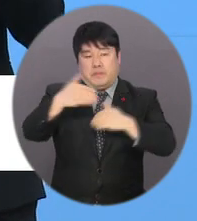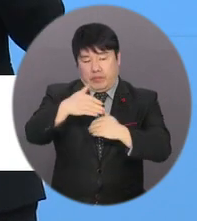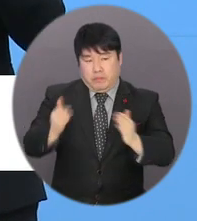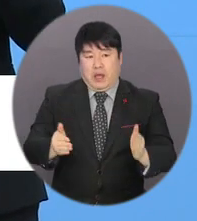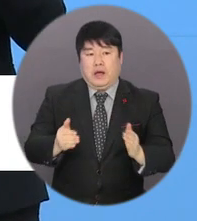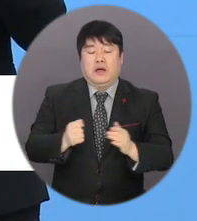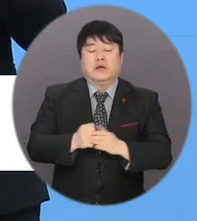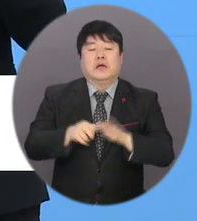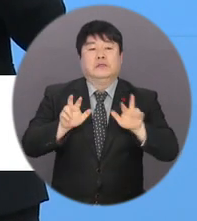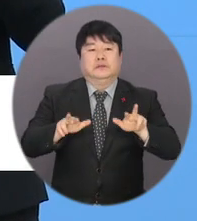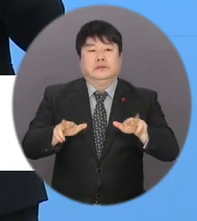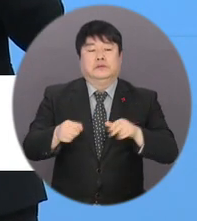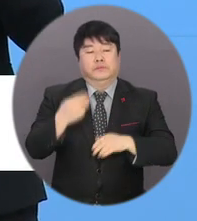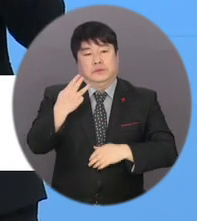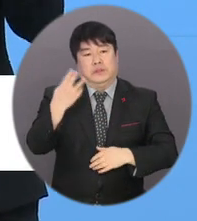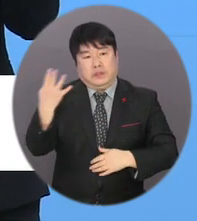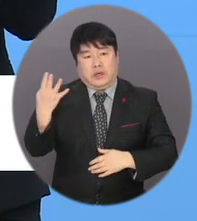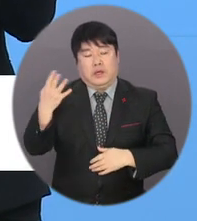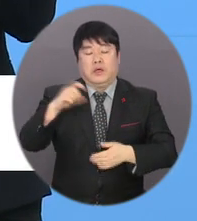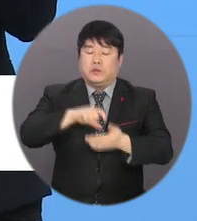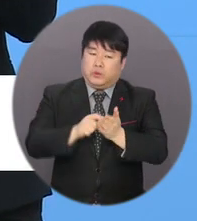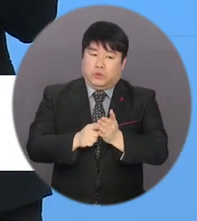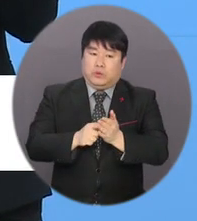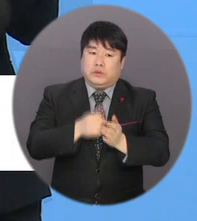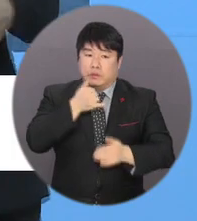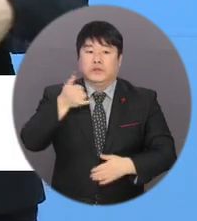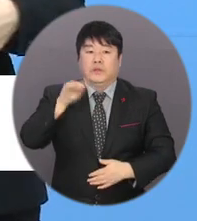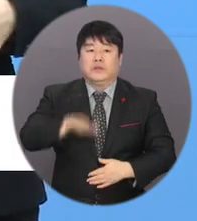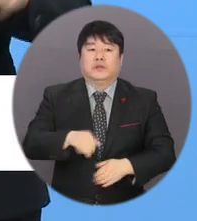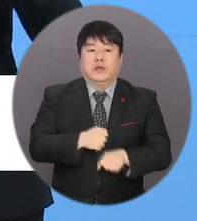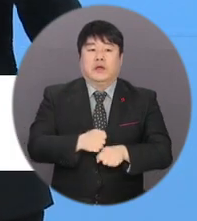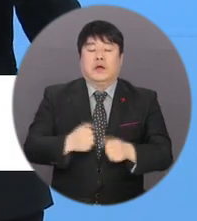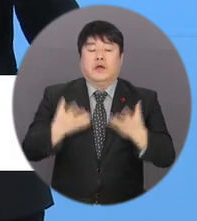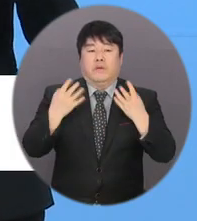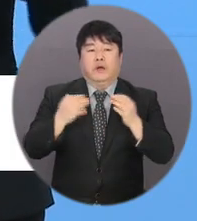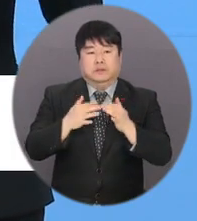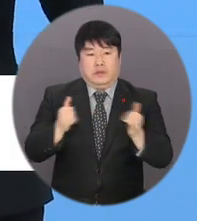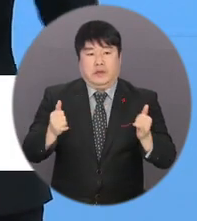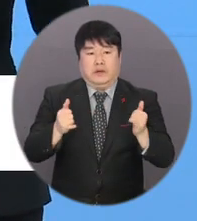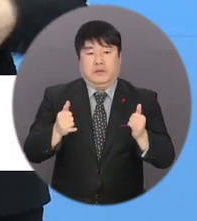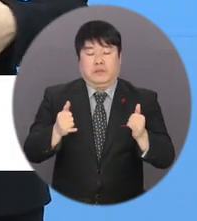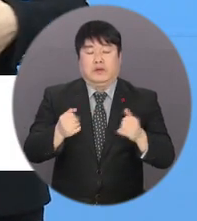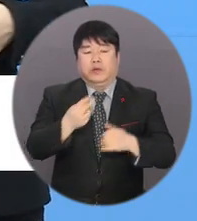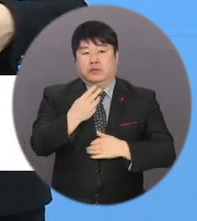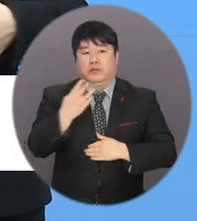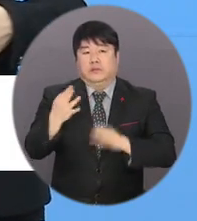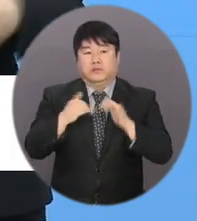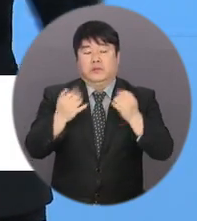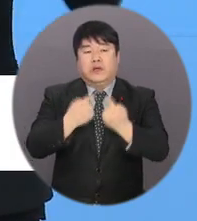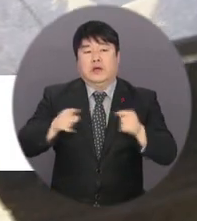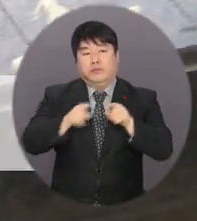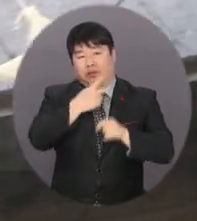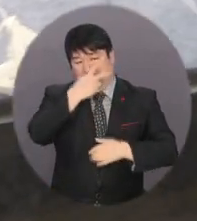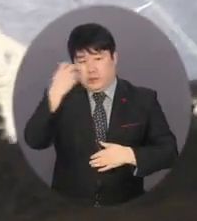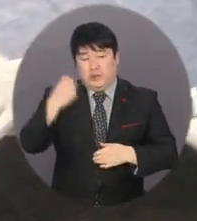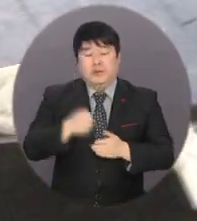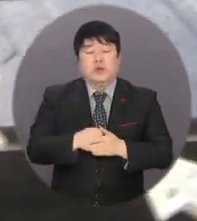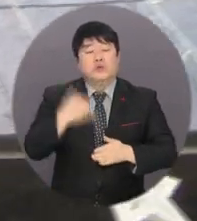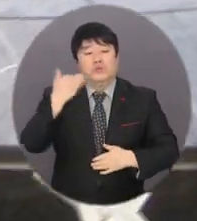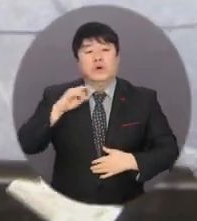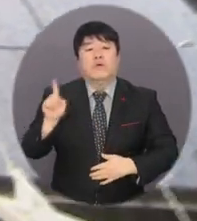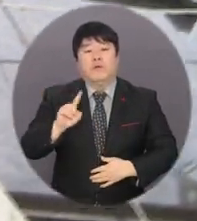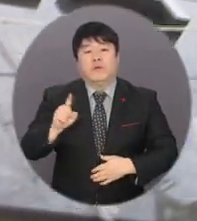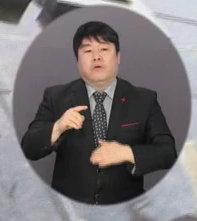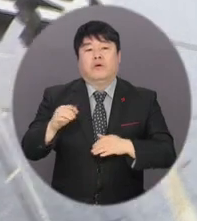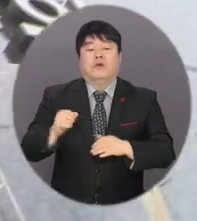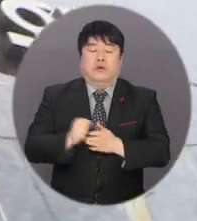어느샌가 새 너 개 정도 세계 4개 있었는데 여러 명이 아 사회 명씩 함께 작기 때문에 누가 어떤